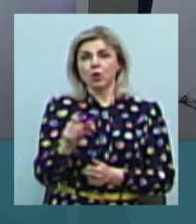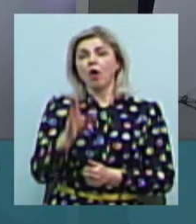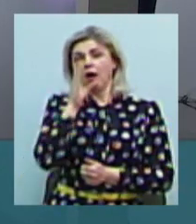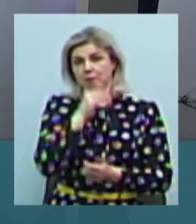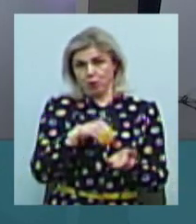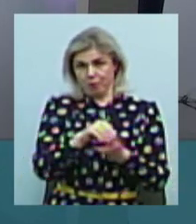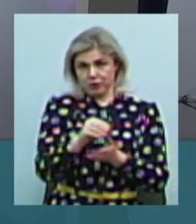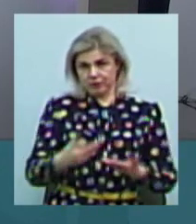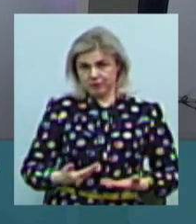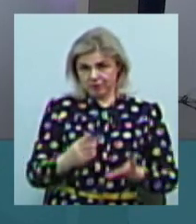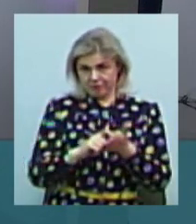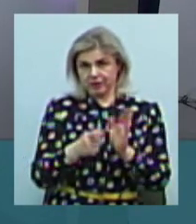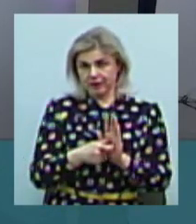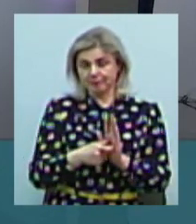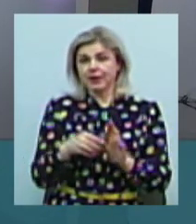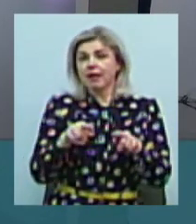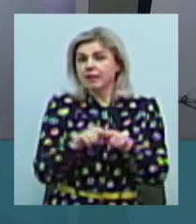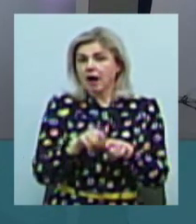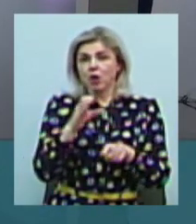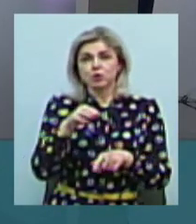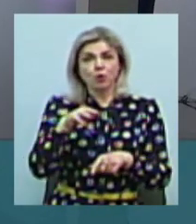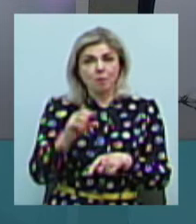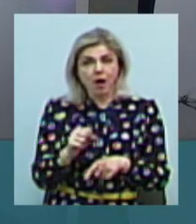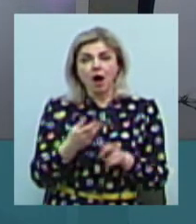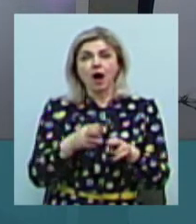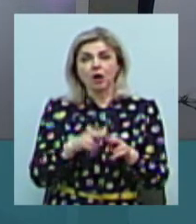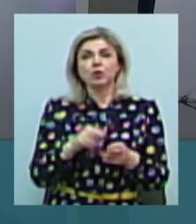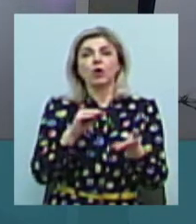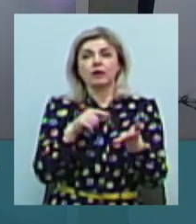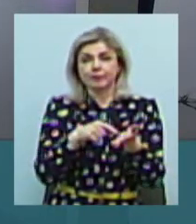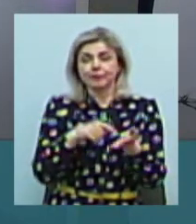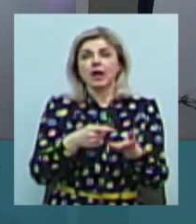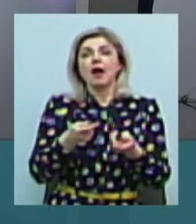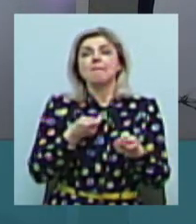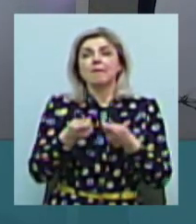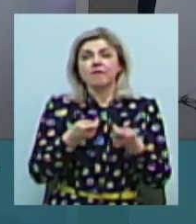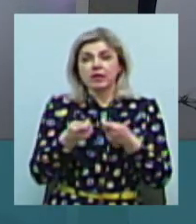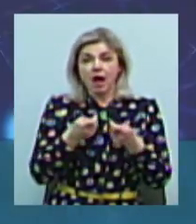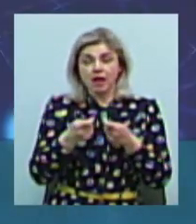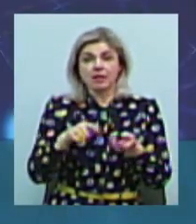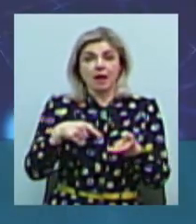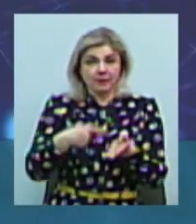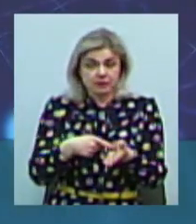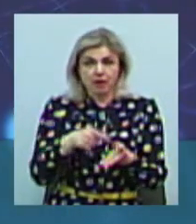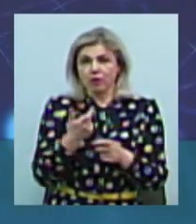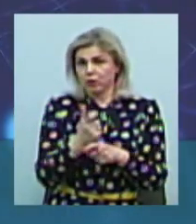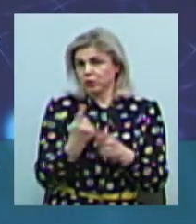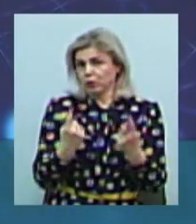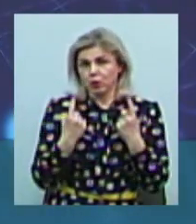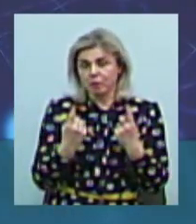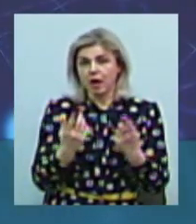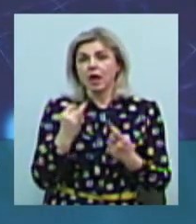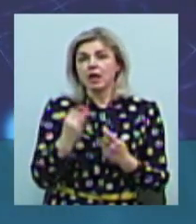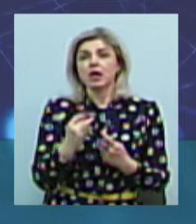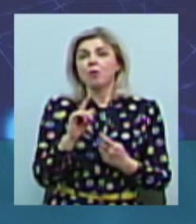собі житло. То така сума, яку їм озвучують органи місцевої влади, вона досить є великою. Тим більше,